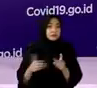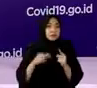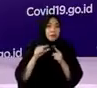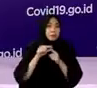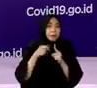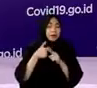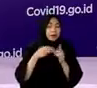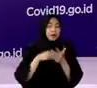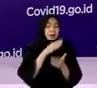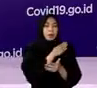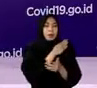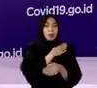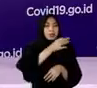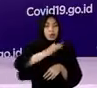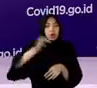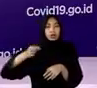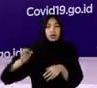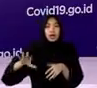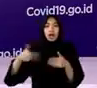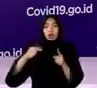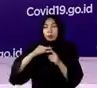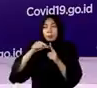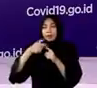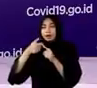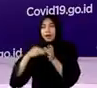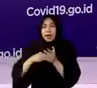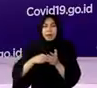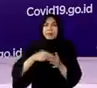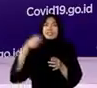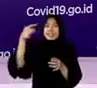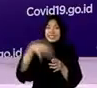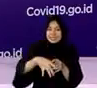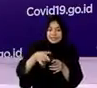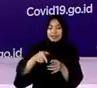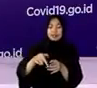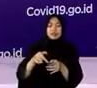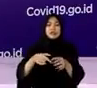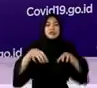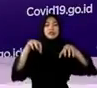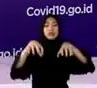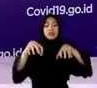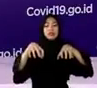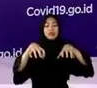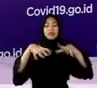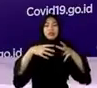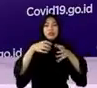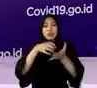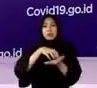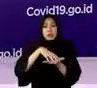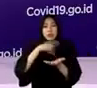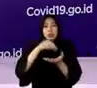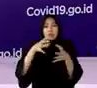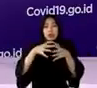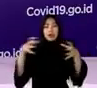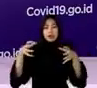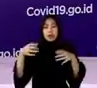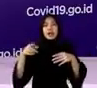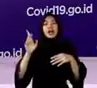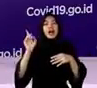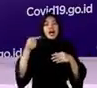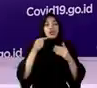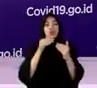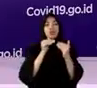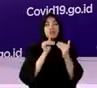baik di tingkat kabupaten kota atau tingkat mikro, ini perlu penyelarasan antara implementasi yang dibuat dengan apa yang